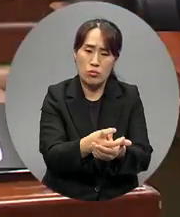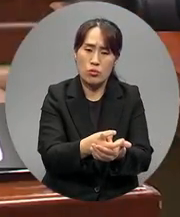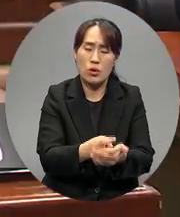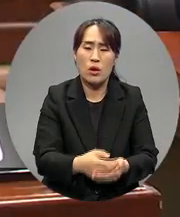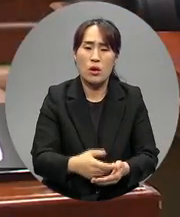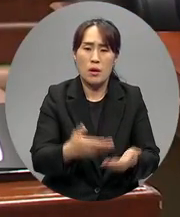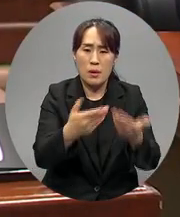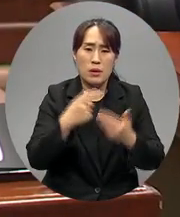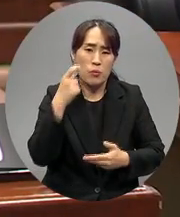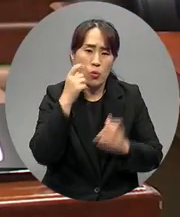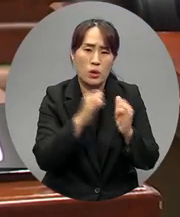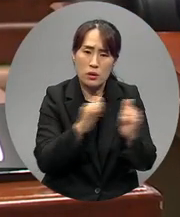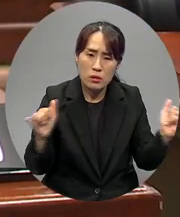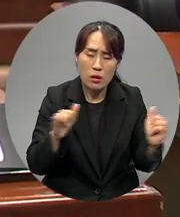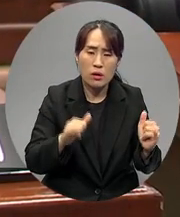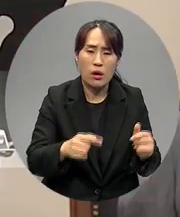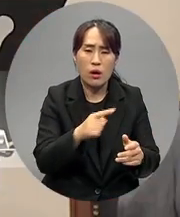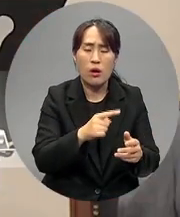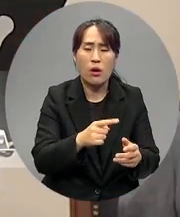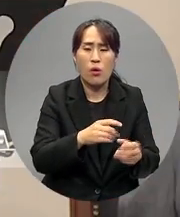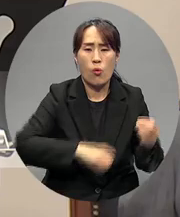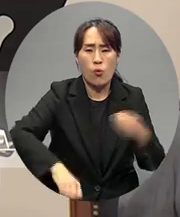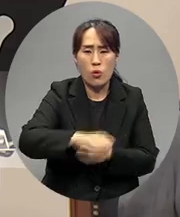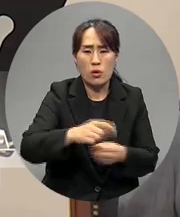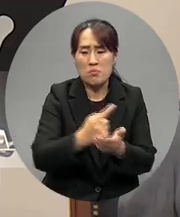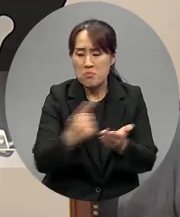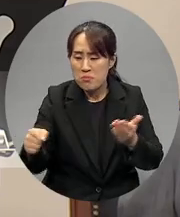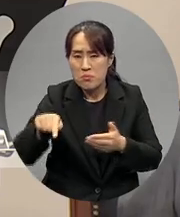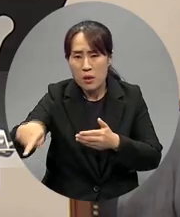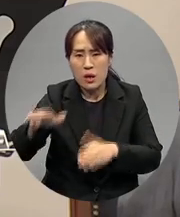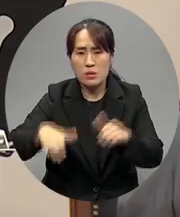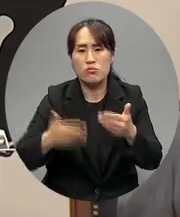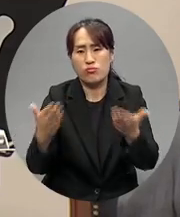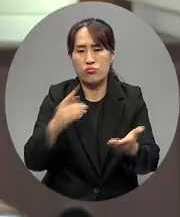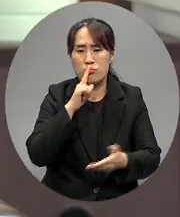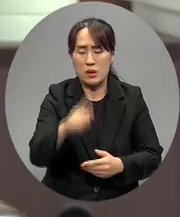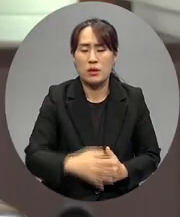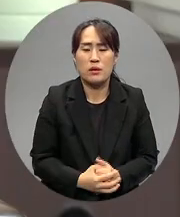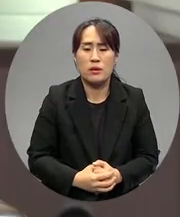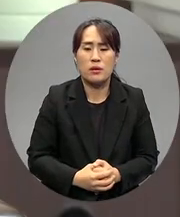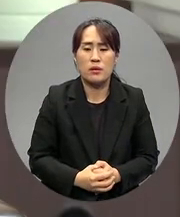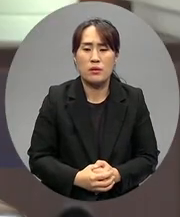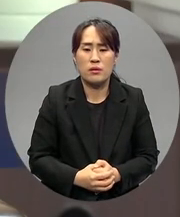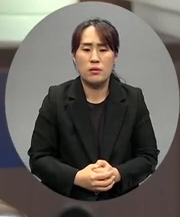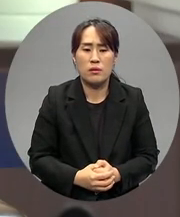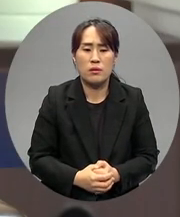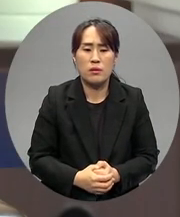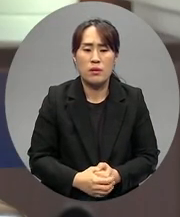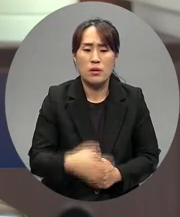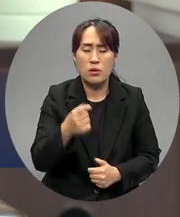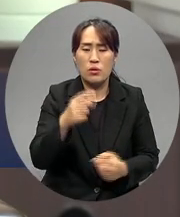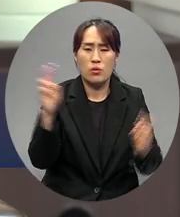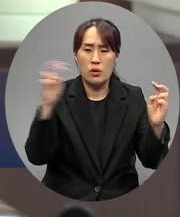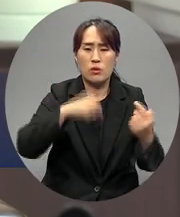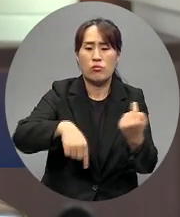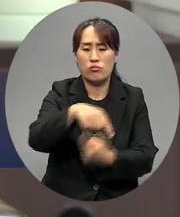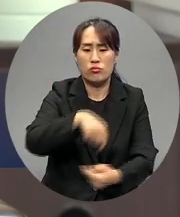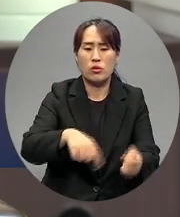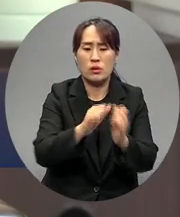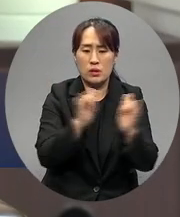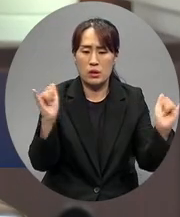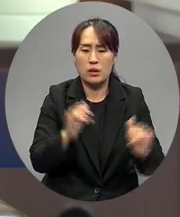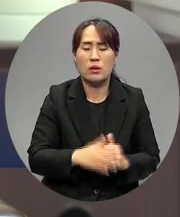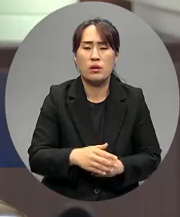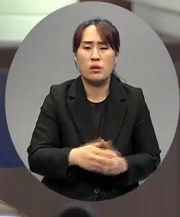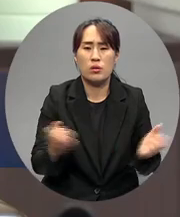적용받지 못하는 계층엔 차별적 요소가 많은 조례라고 지적합니다. 소규모 기업을 운영하시는 분이라든지